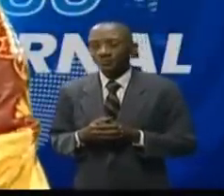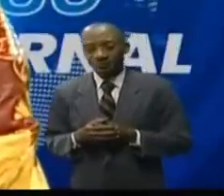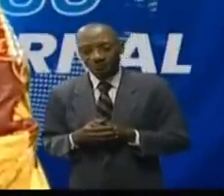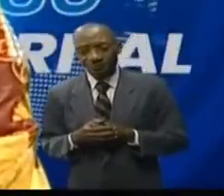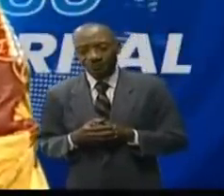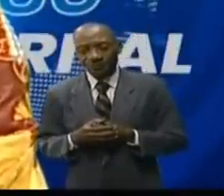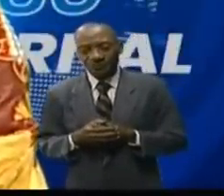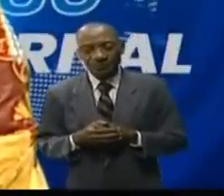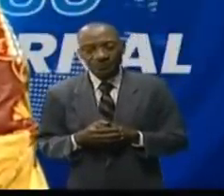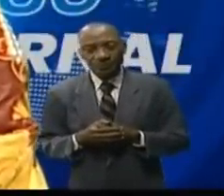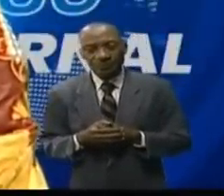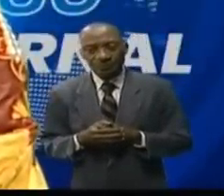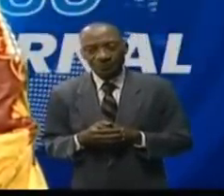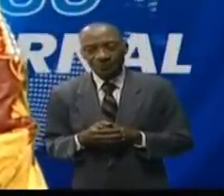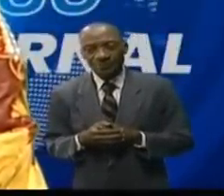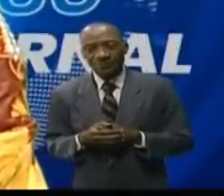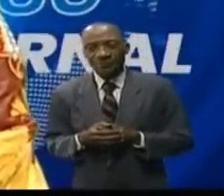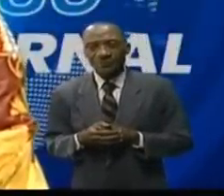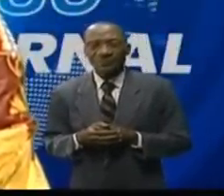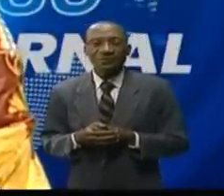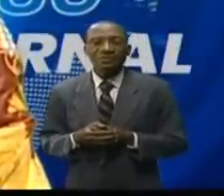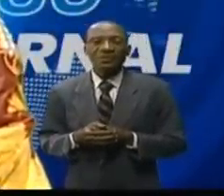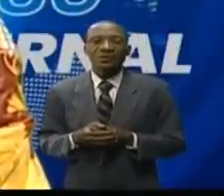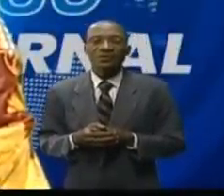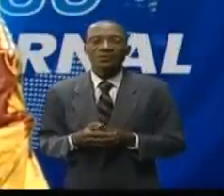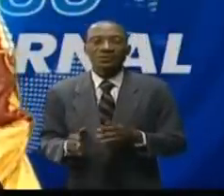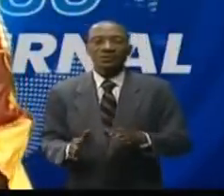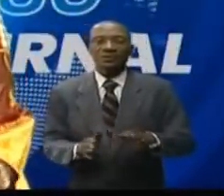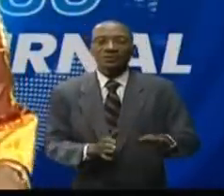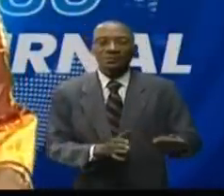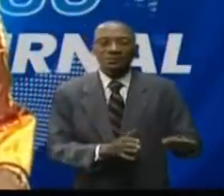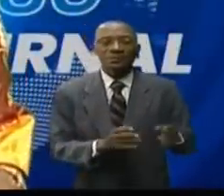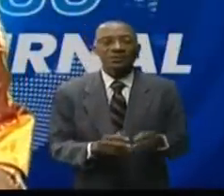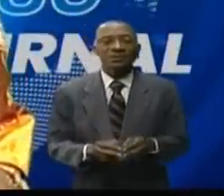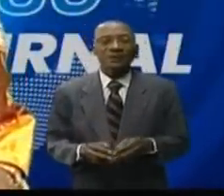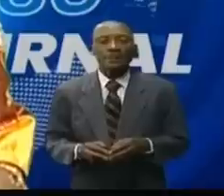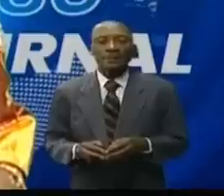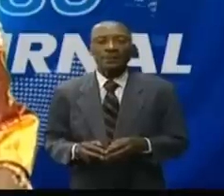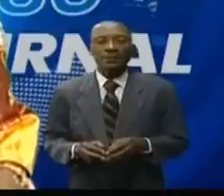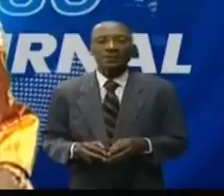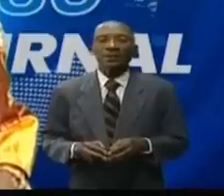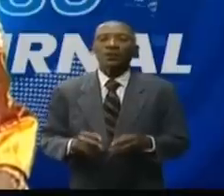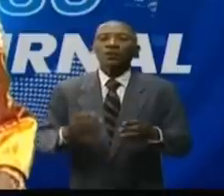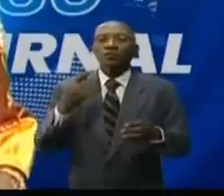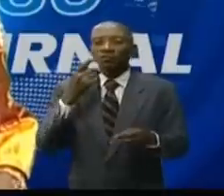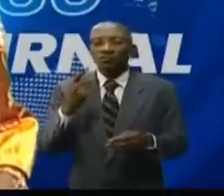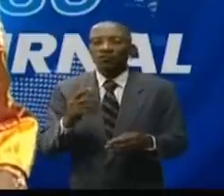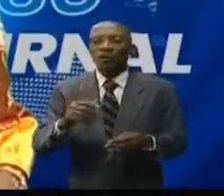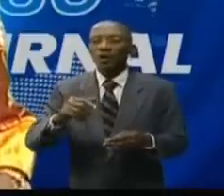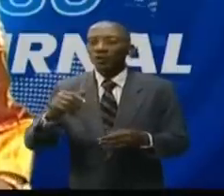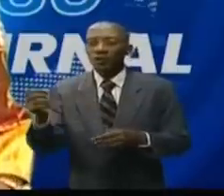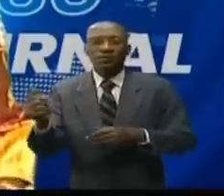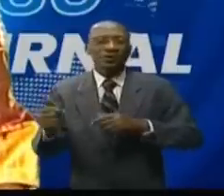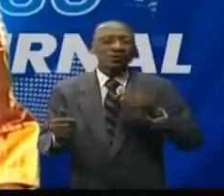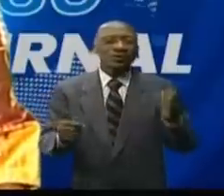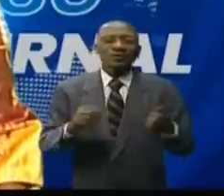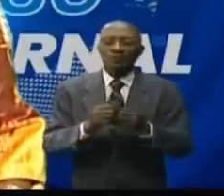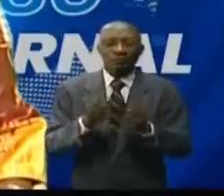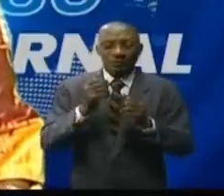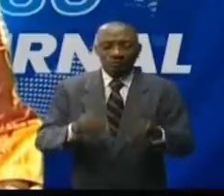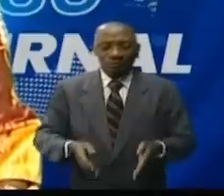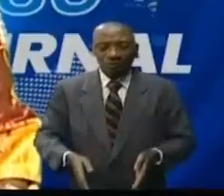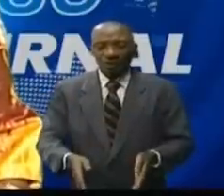Du Kiolo se réjouir de la praticabilité de la route Kapela Kimwenza suite aux travaux de réhabilitation exécutés